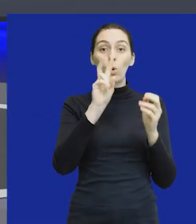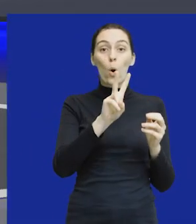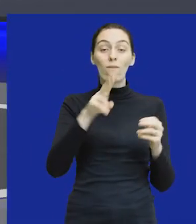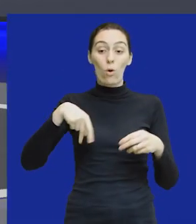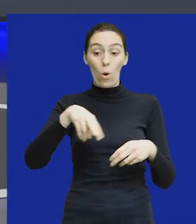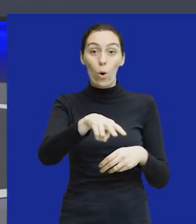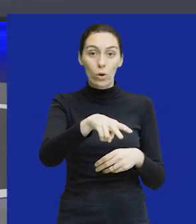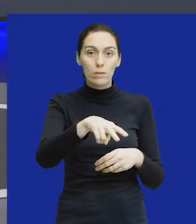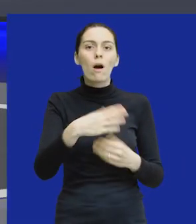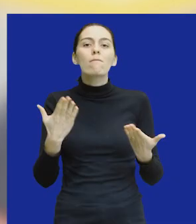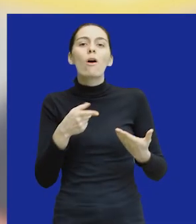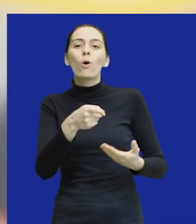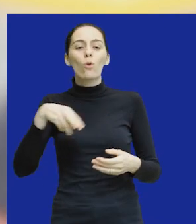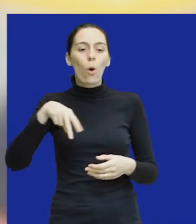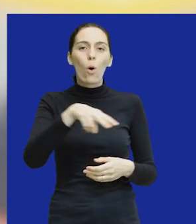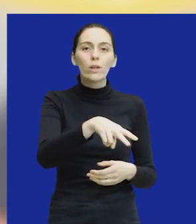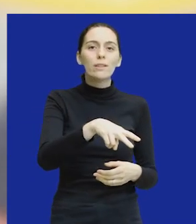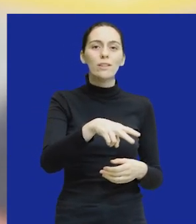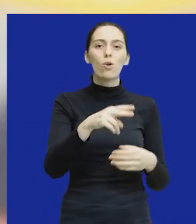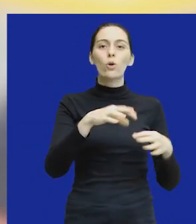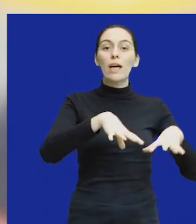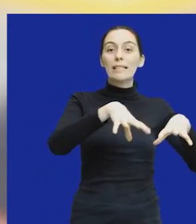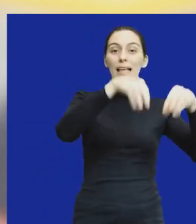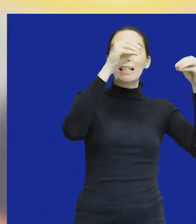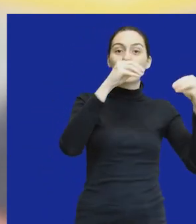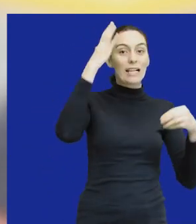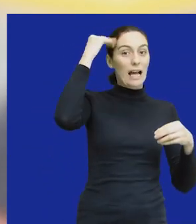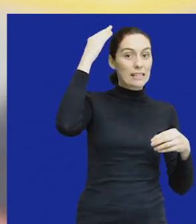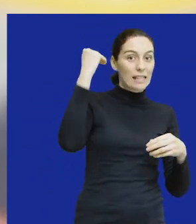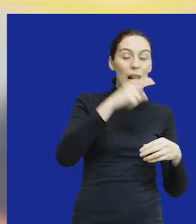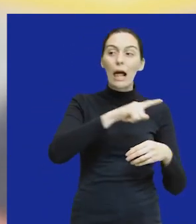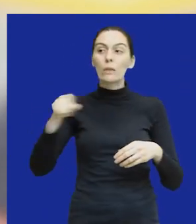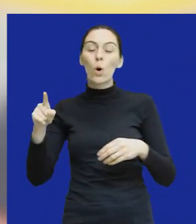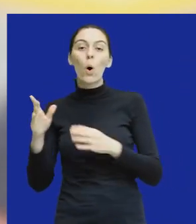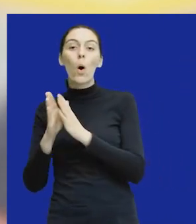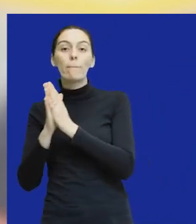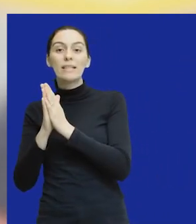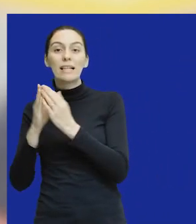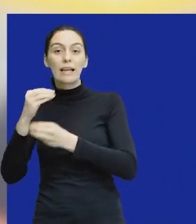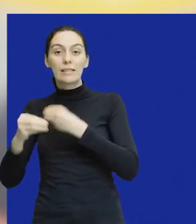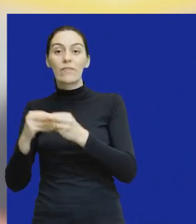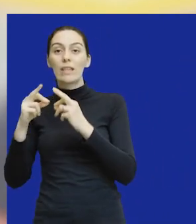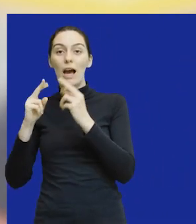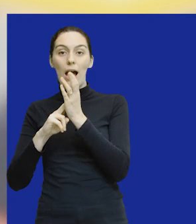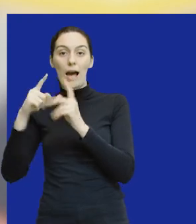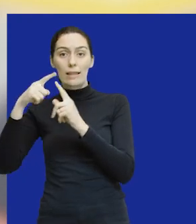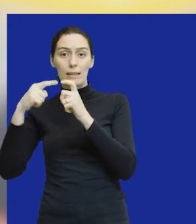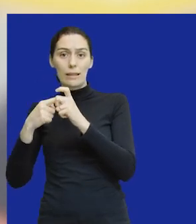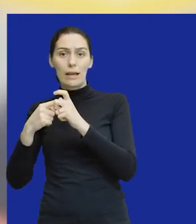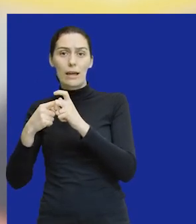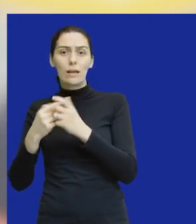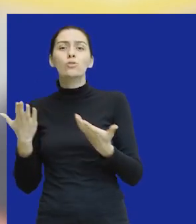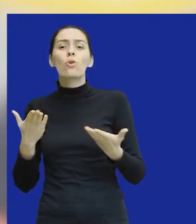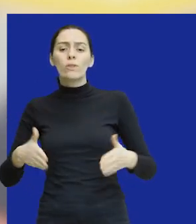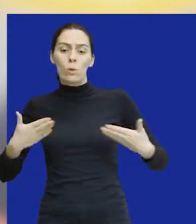mladima od Sesvetskih sela do Bazilike Svetoga Antona, do vaše župne crkve? Što vas